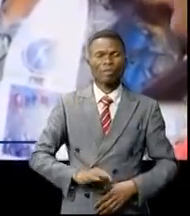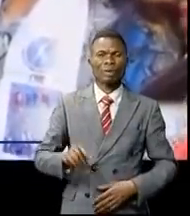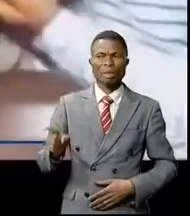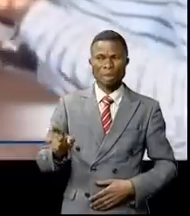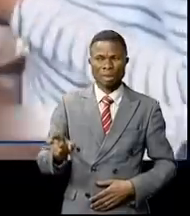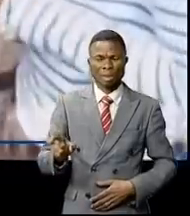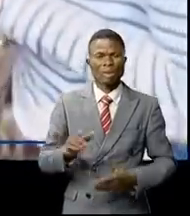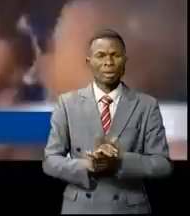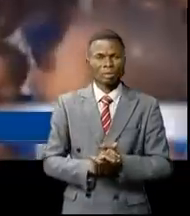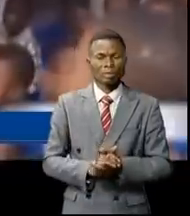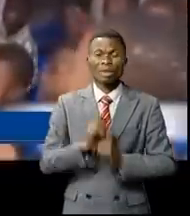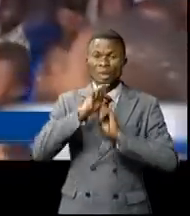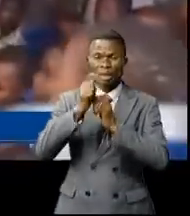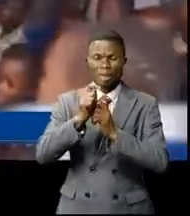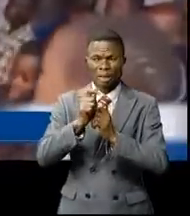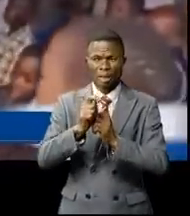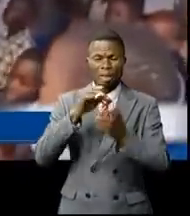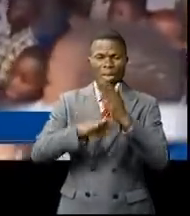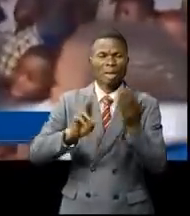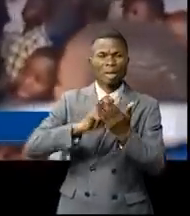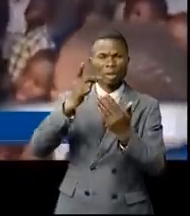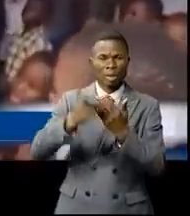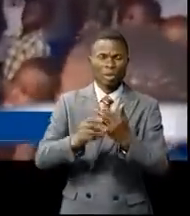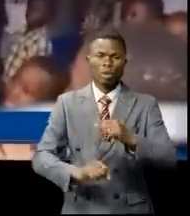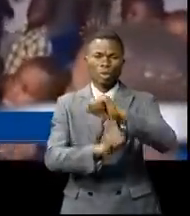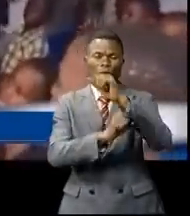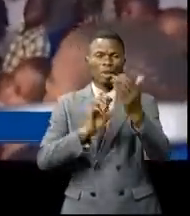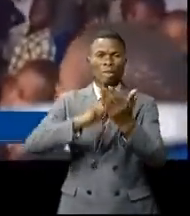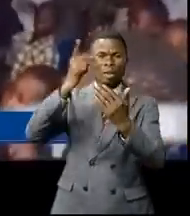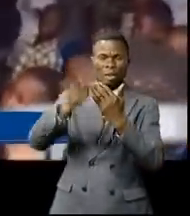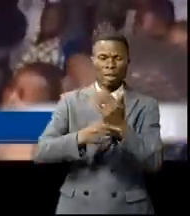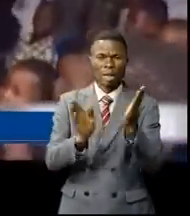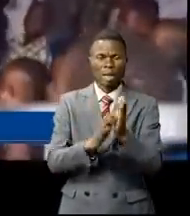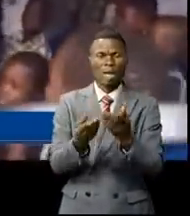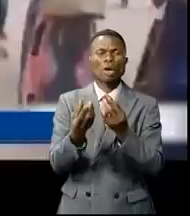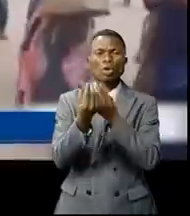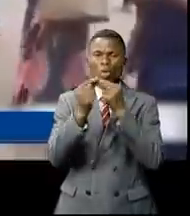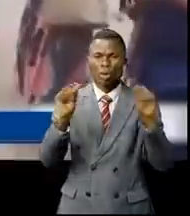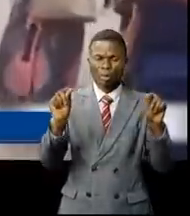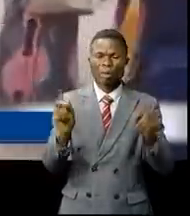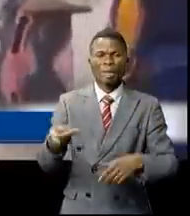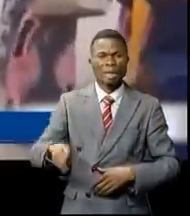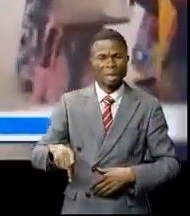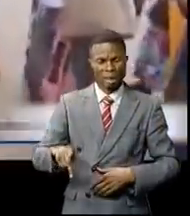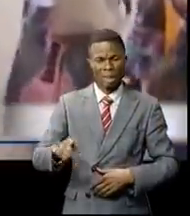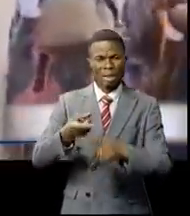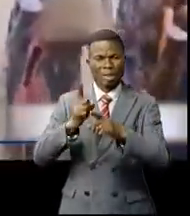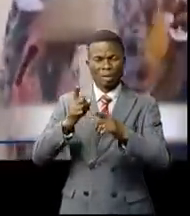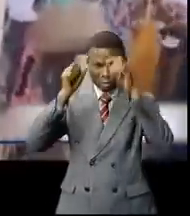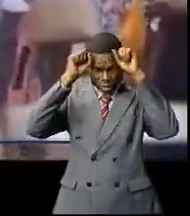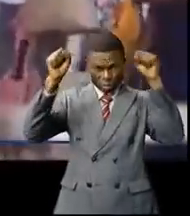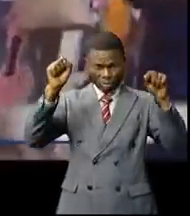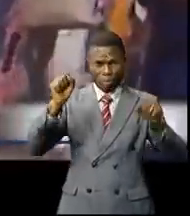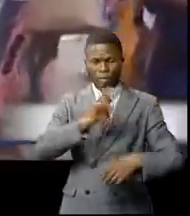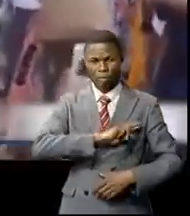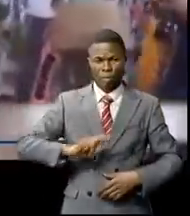ce geste entre dans le cadre du soutien du programme de la gratuité de l'enseignement initié par le président